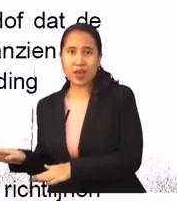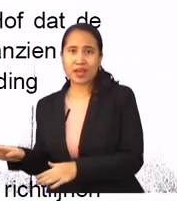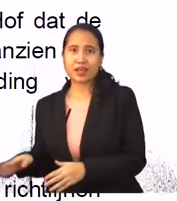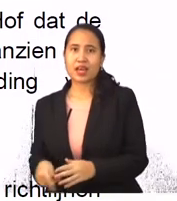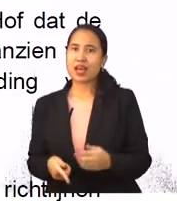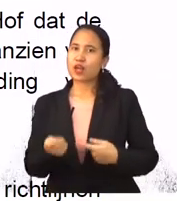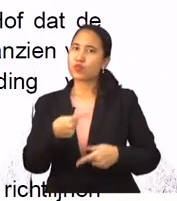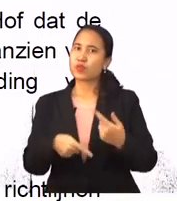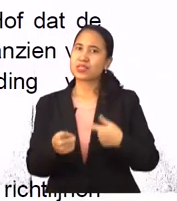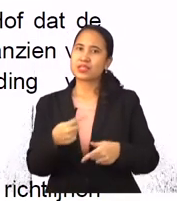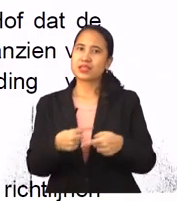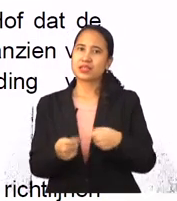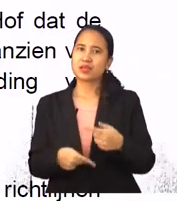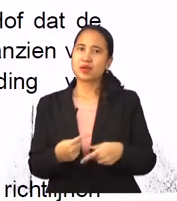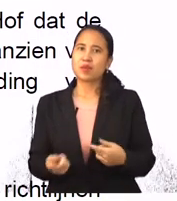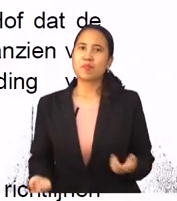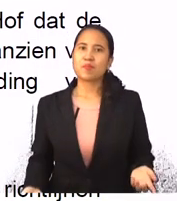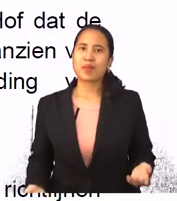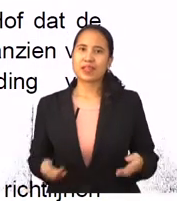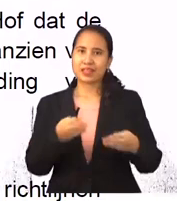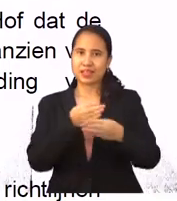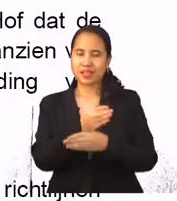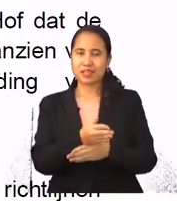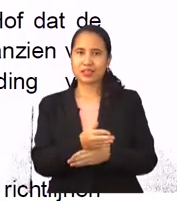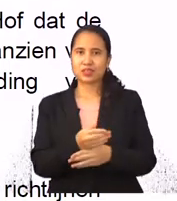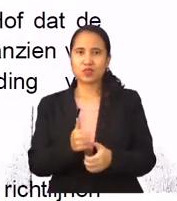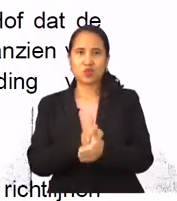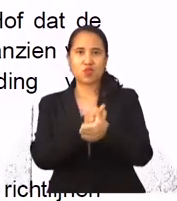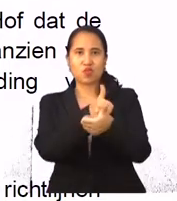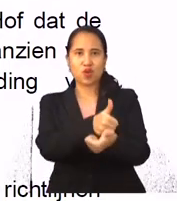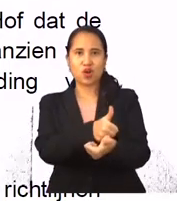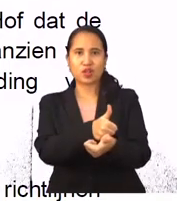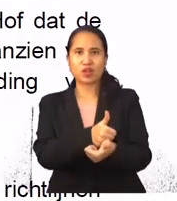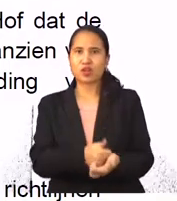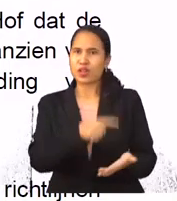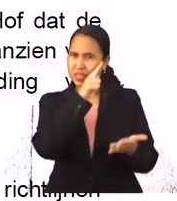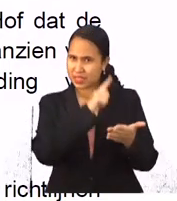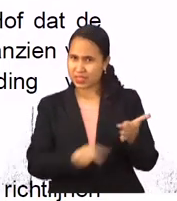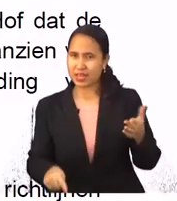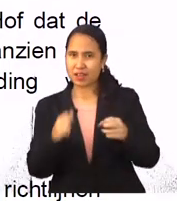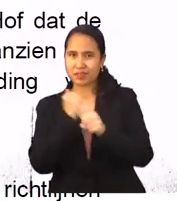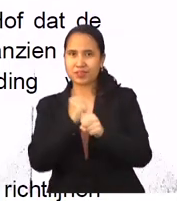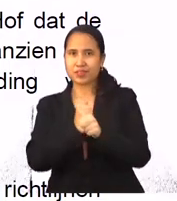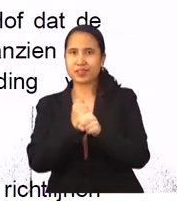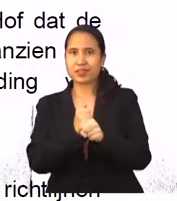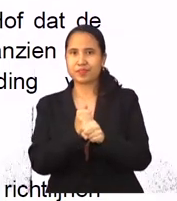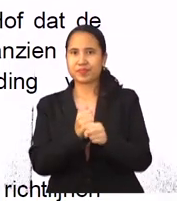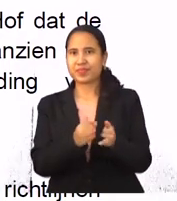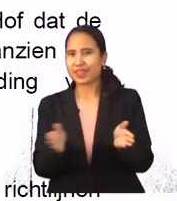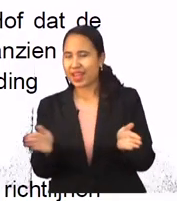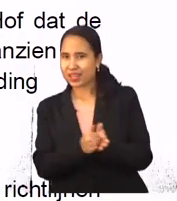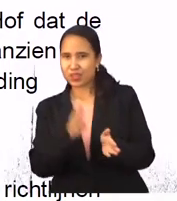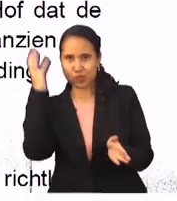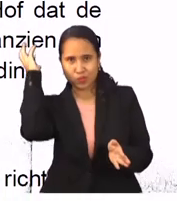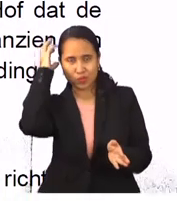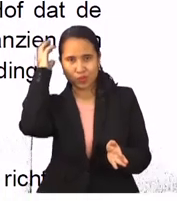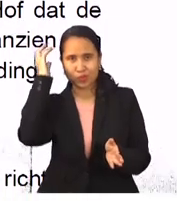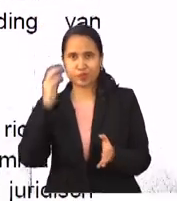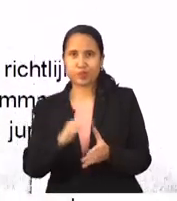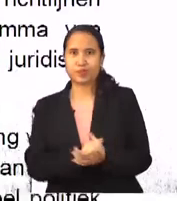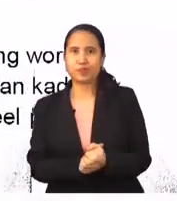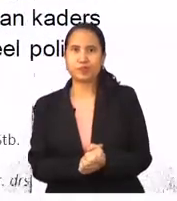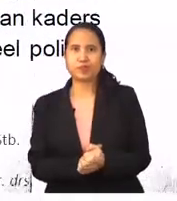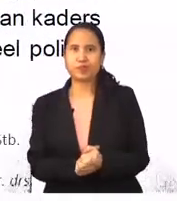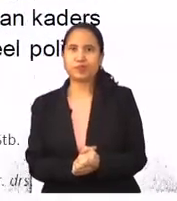het uitblijven van rechtsvervolging voor de gepleegde criminele daden tijdens het conflict. In de zaak